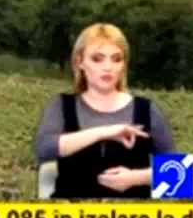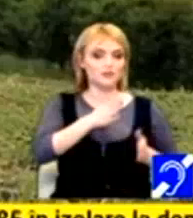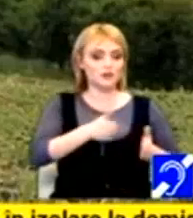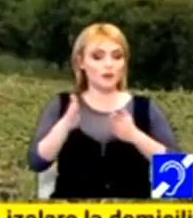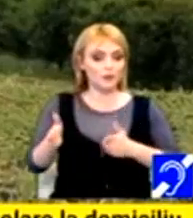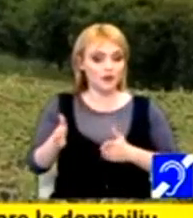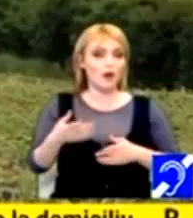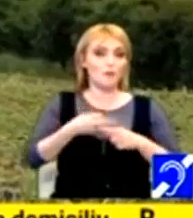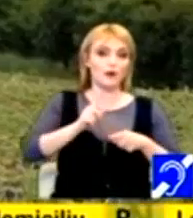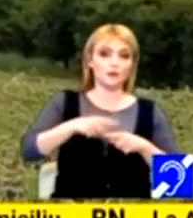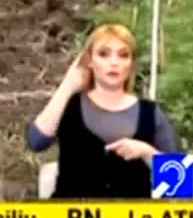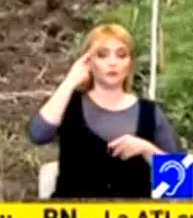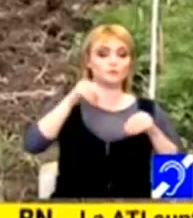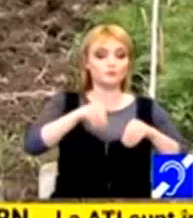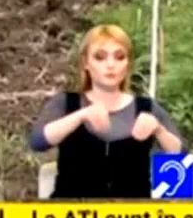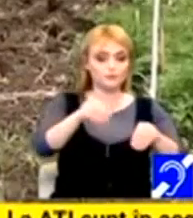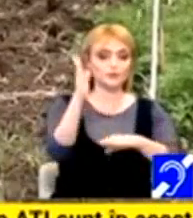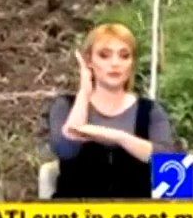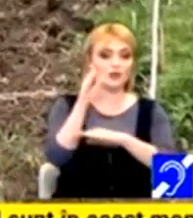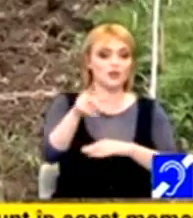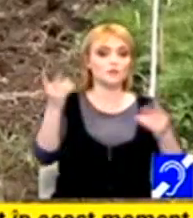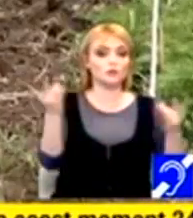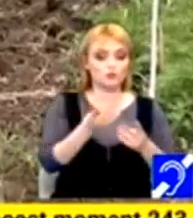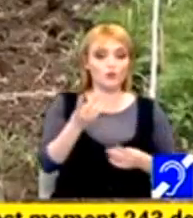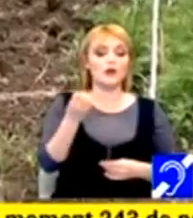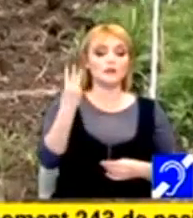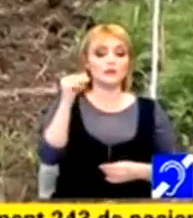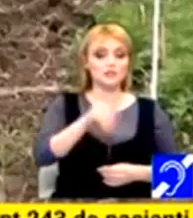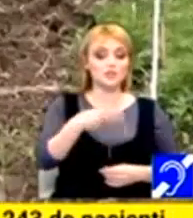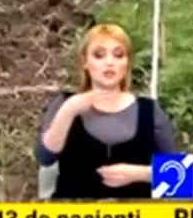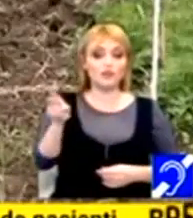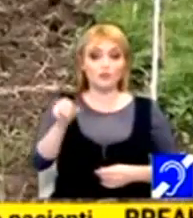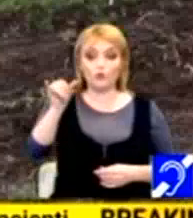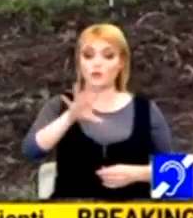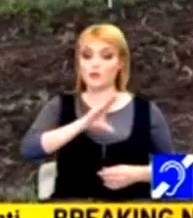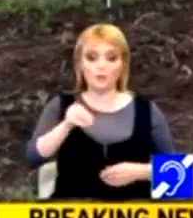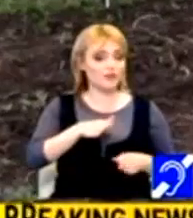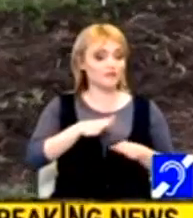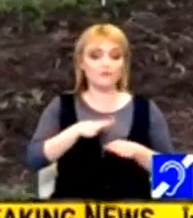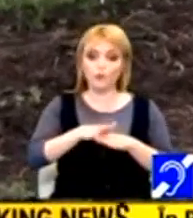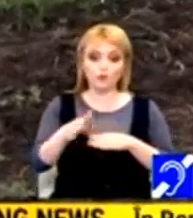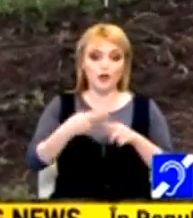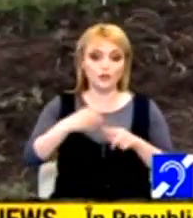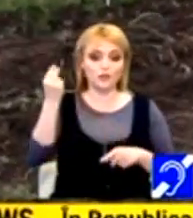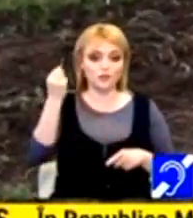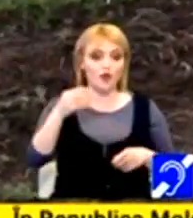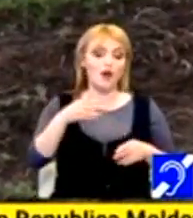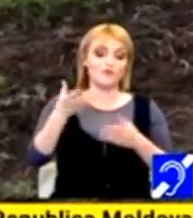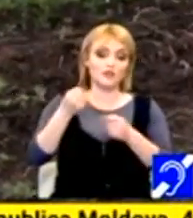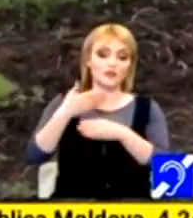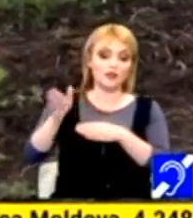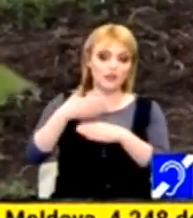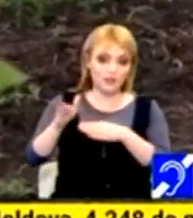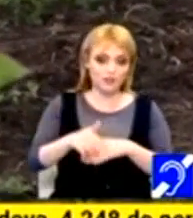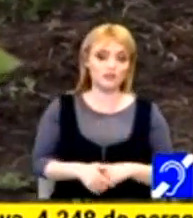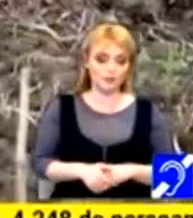pună bazele unei livezi. Avea nevoie de peste 13.000 de euro și pentru că nu avea toți banii necesari, a accesat un credit